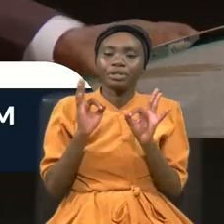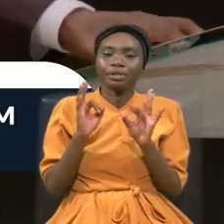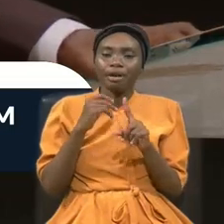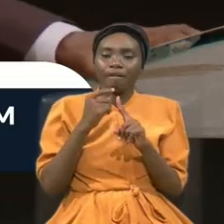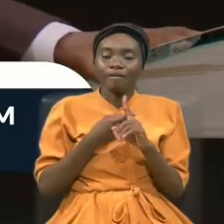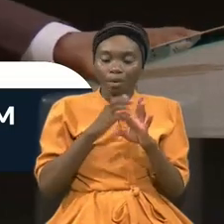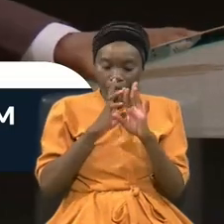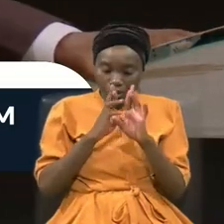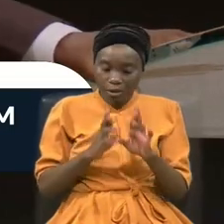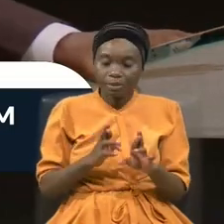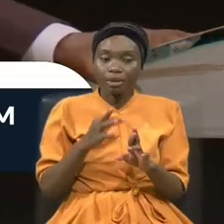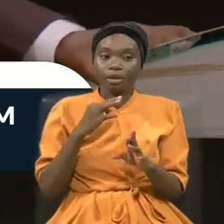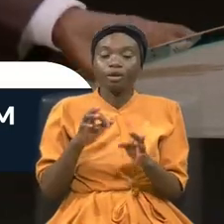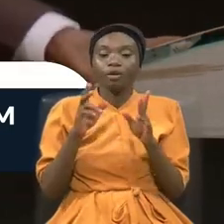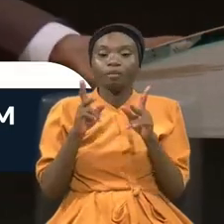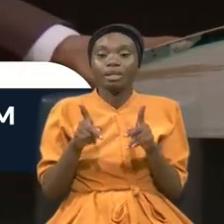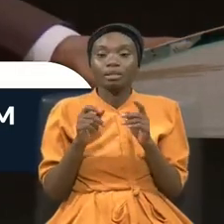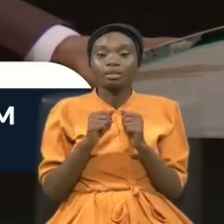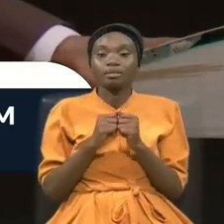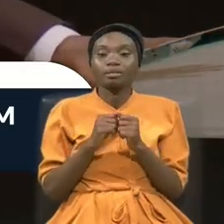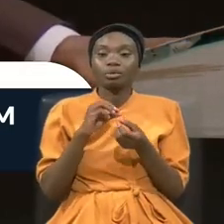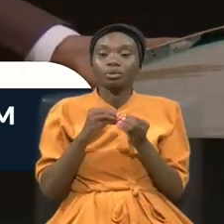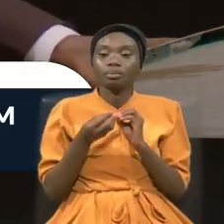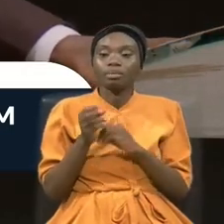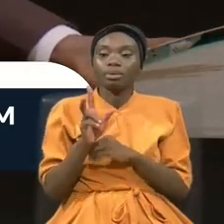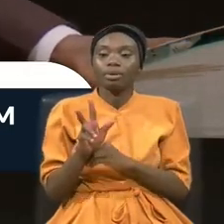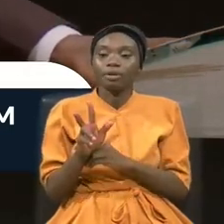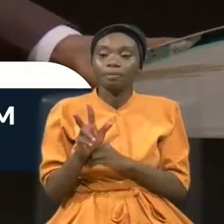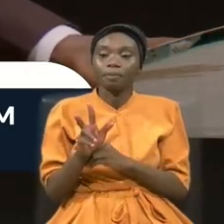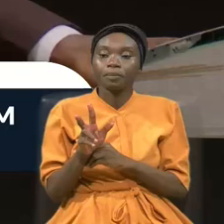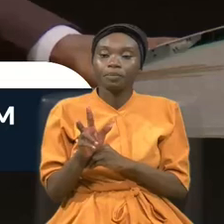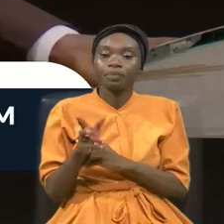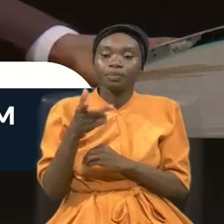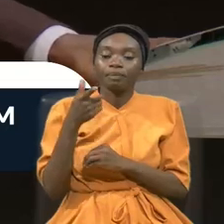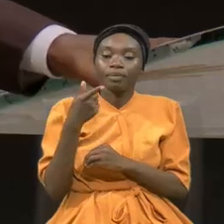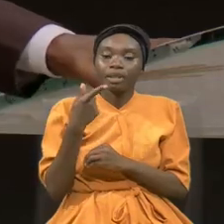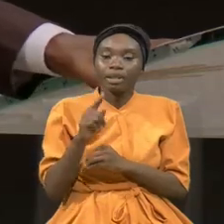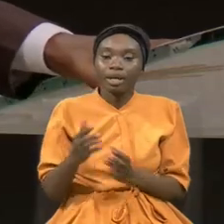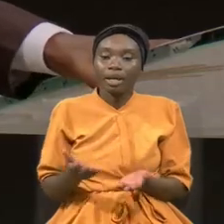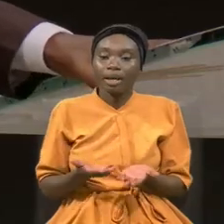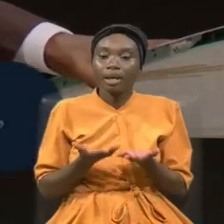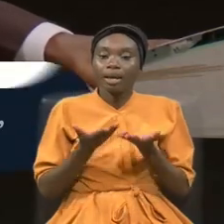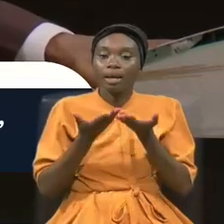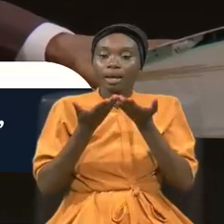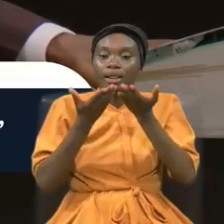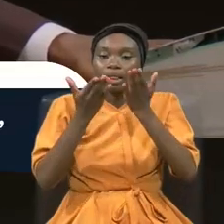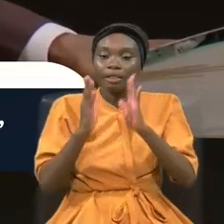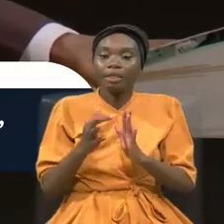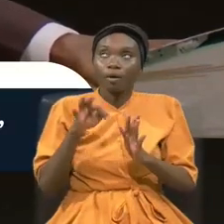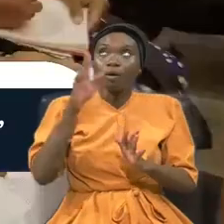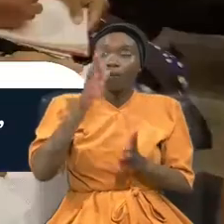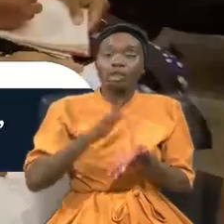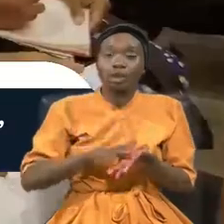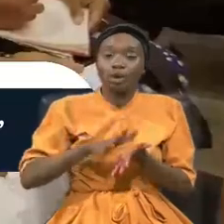dénué de toute acception de personne. 3, les promoteurs de sa